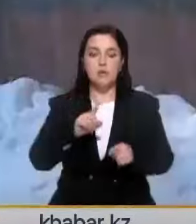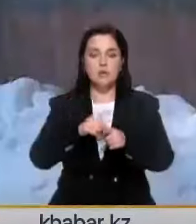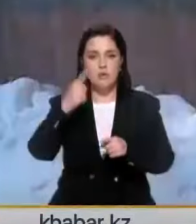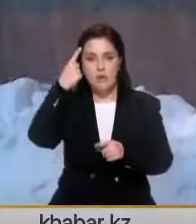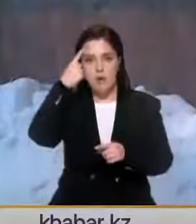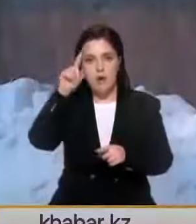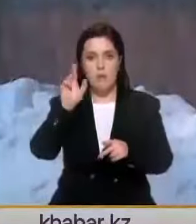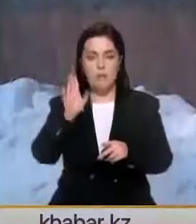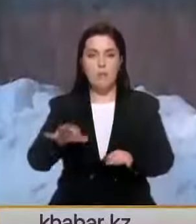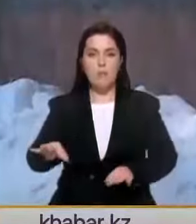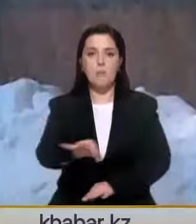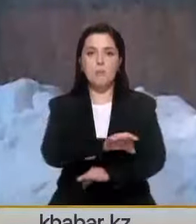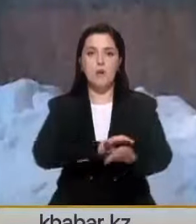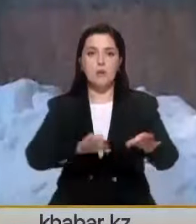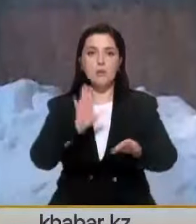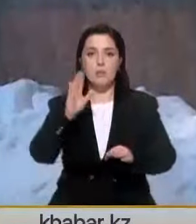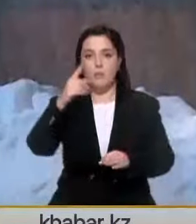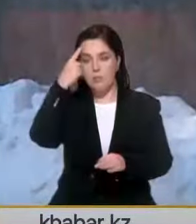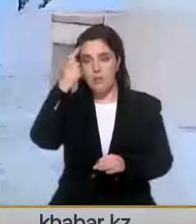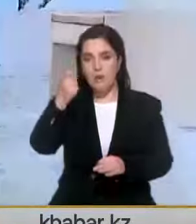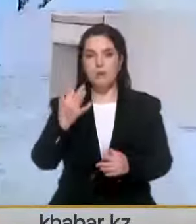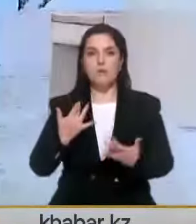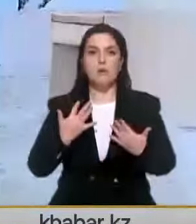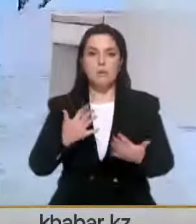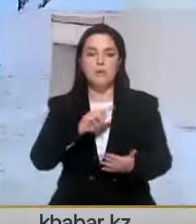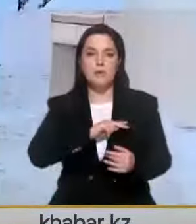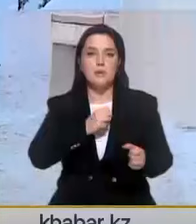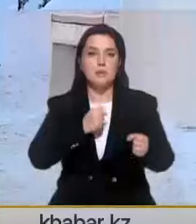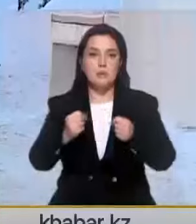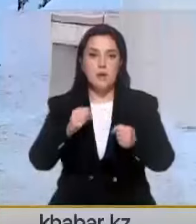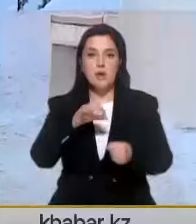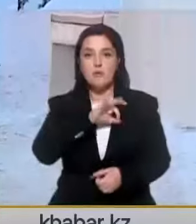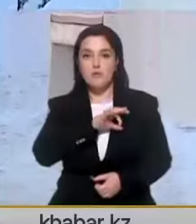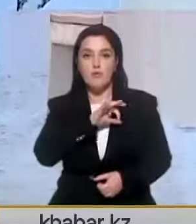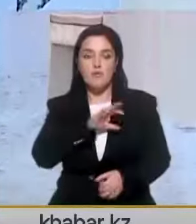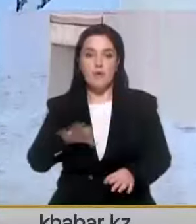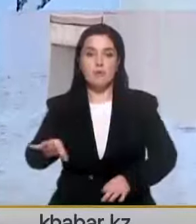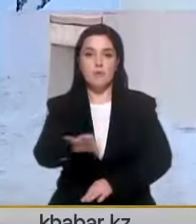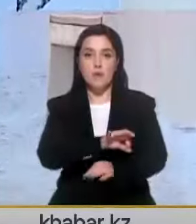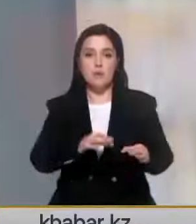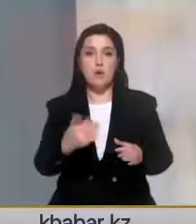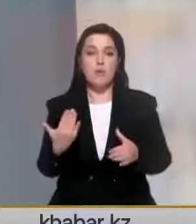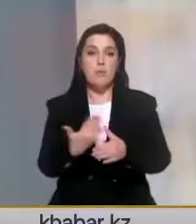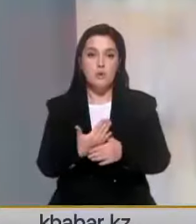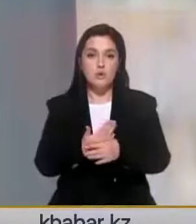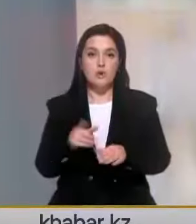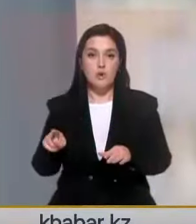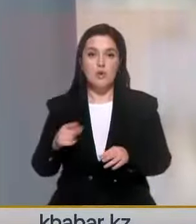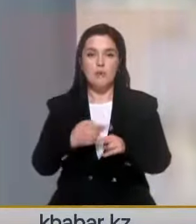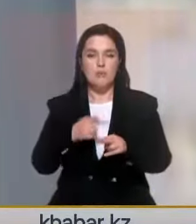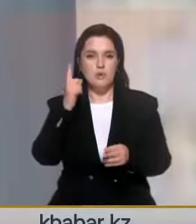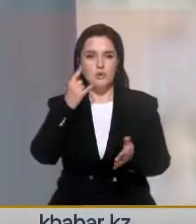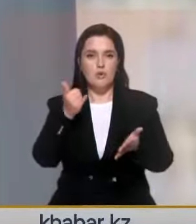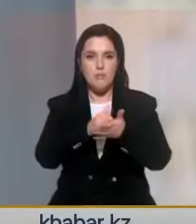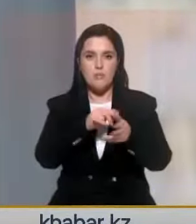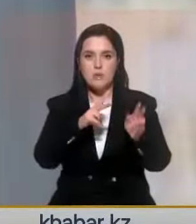проектов он помогает прогнозировать потребность в кадрах и отслеживать эффективность проектов с помощью платформы уже мониторит